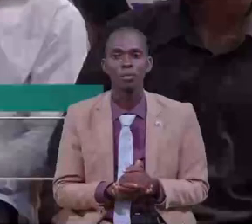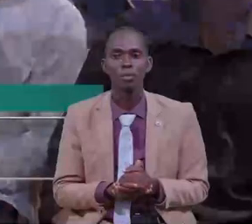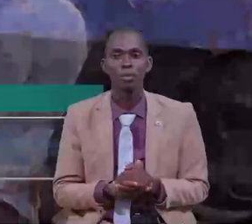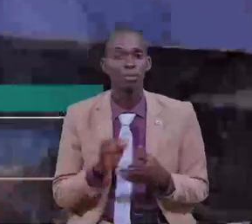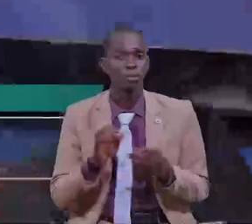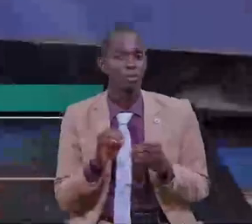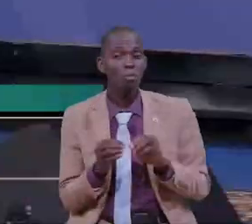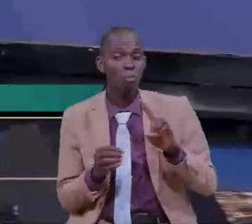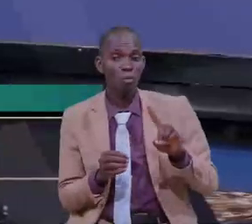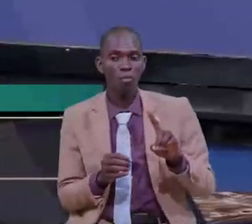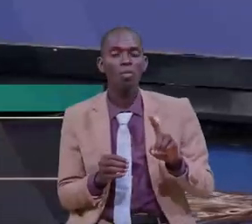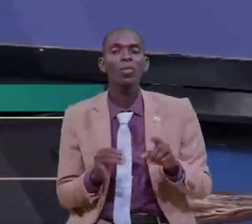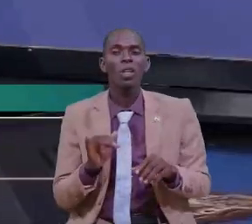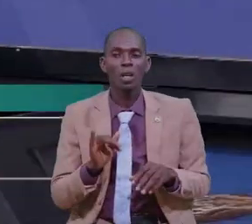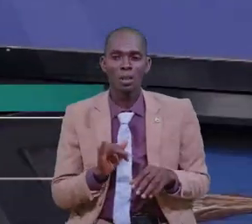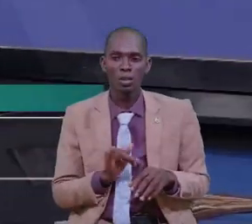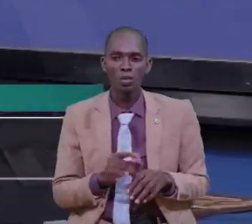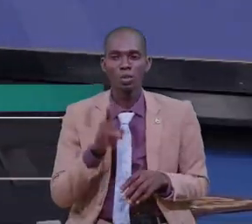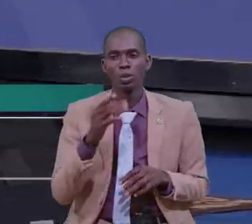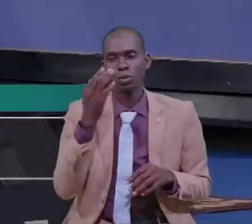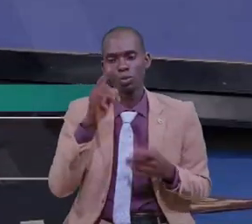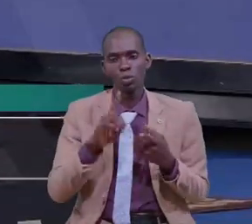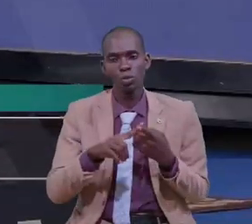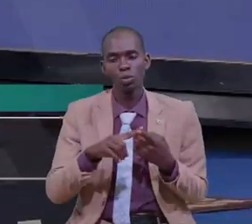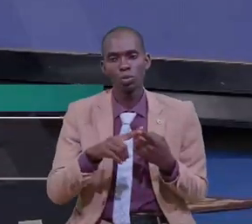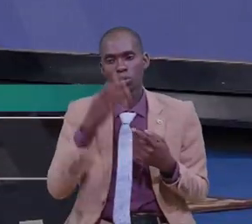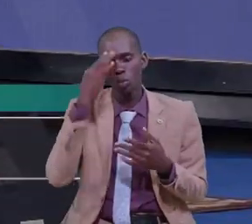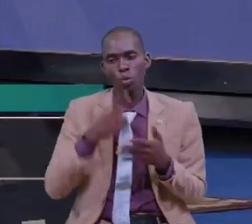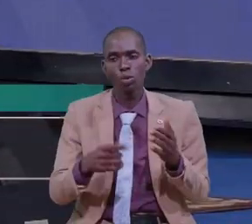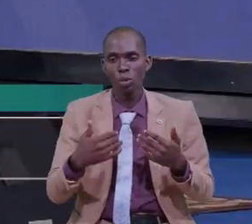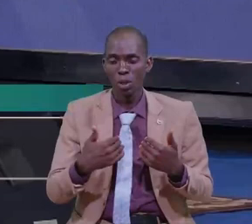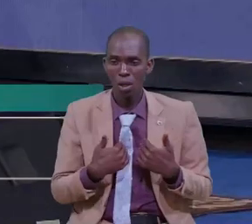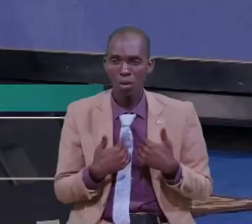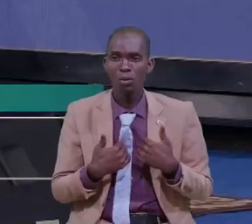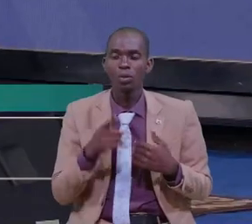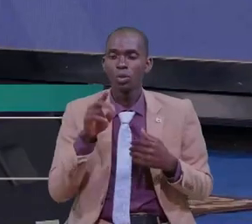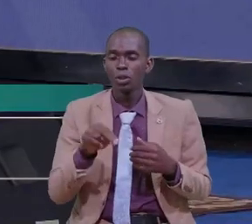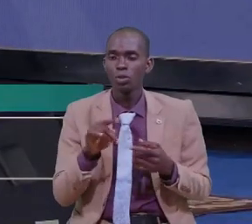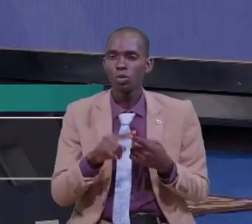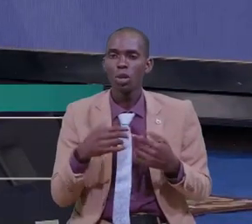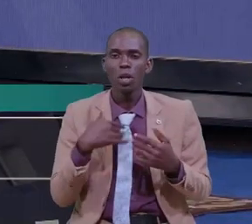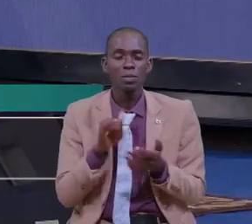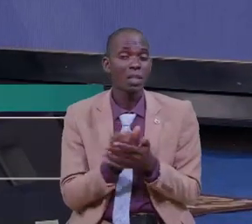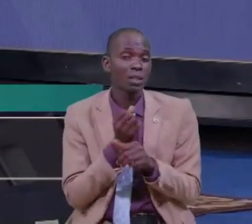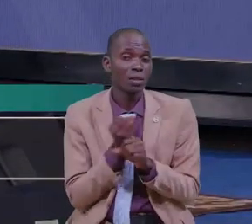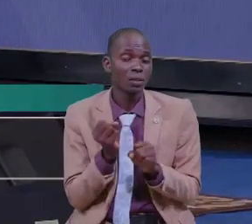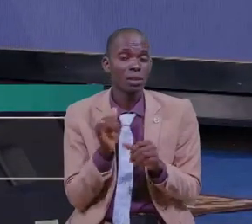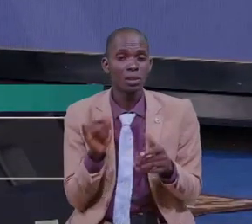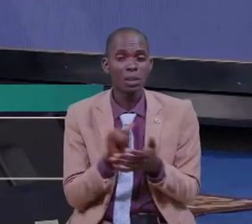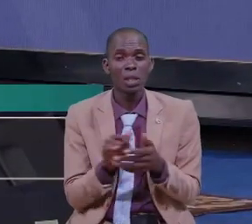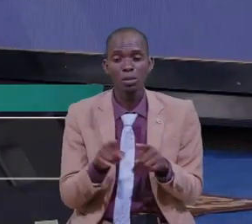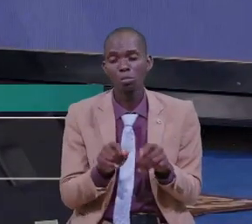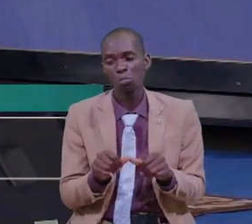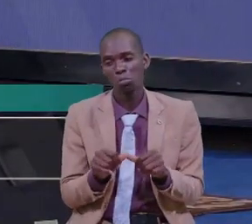Ça, c'est la première chose. Et c'est ce que vous devez avoir. Vous devez avoir ce salut afin que quand